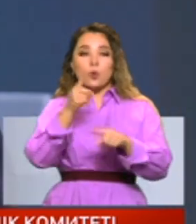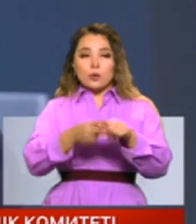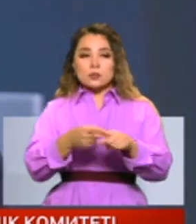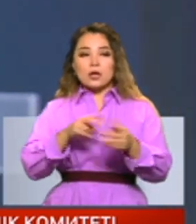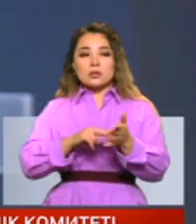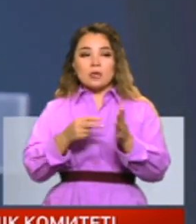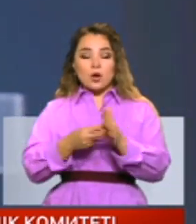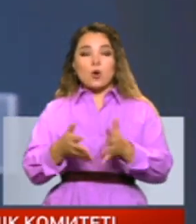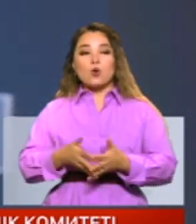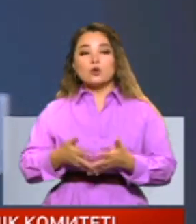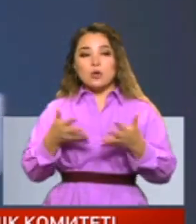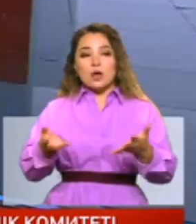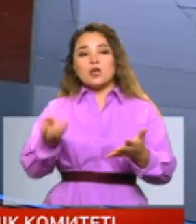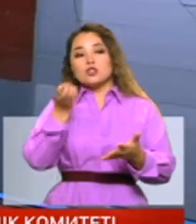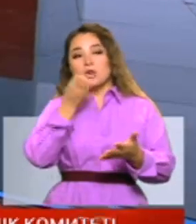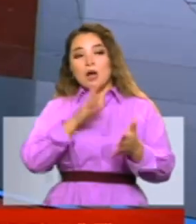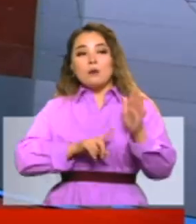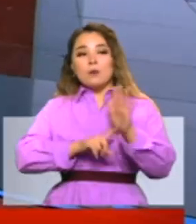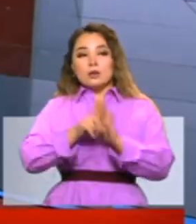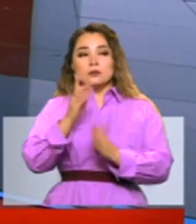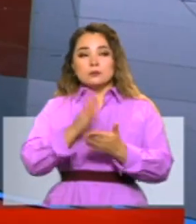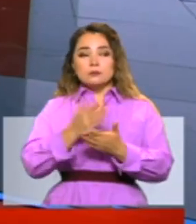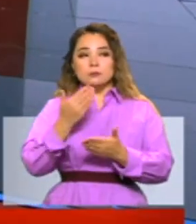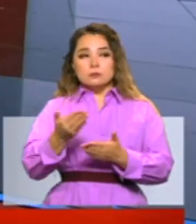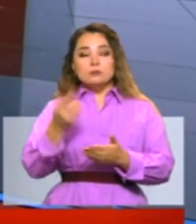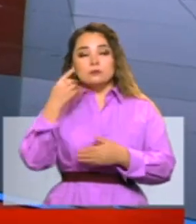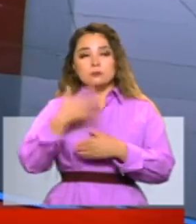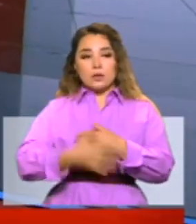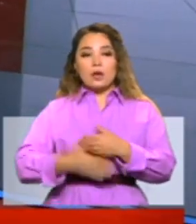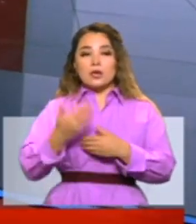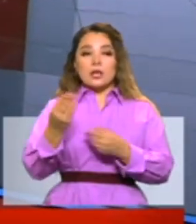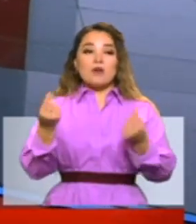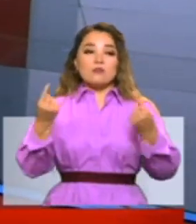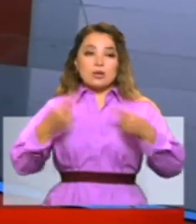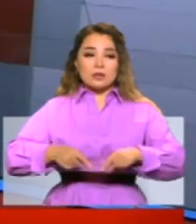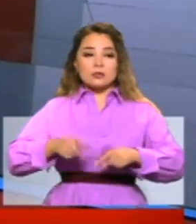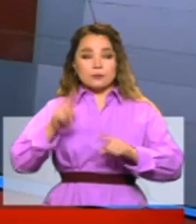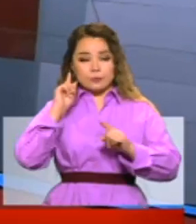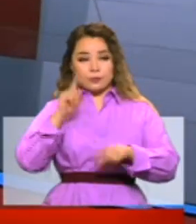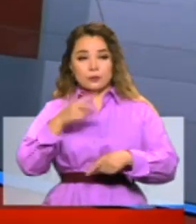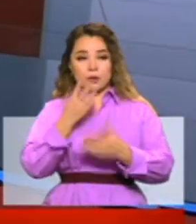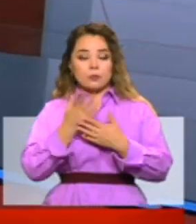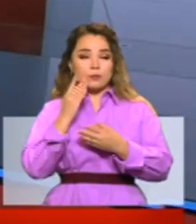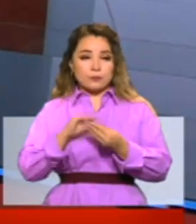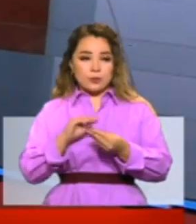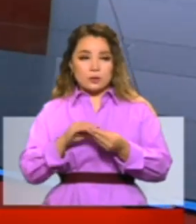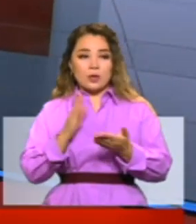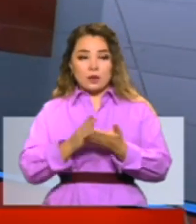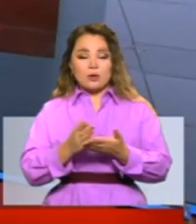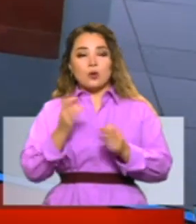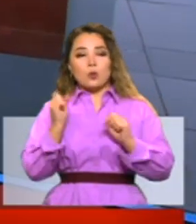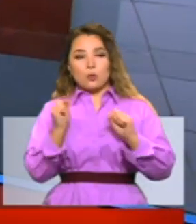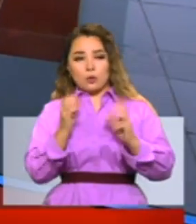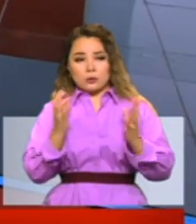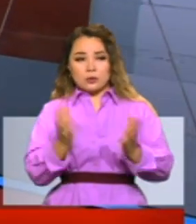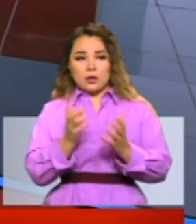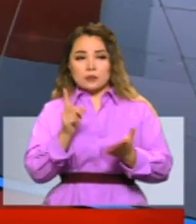бір үлкен жақсы бастама. Иә, түсінікті. Ал инфляция ескеріледі ғой? Әрине, бұл шоттар